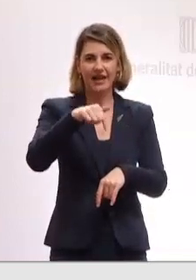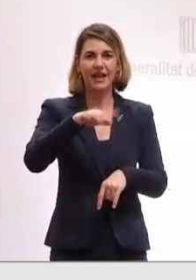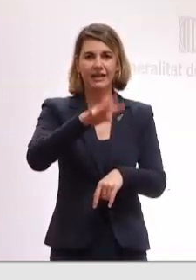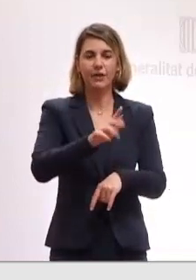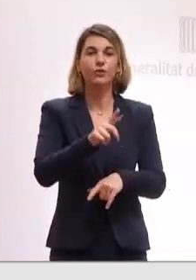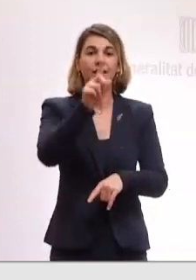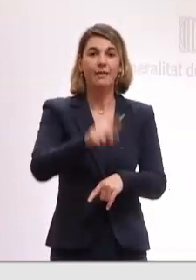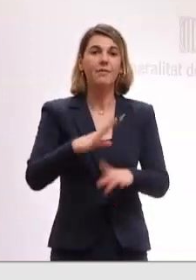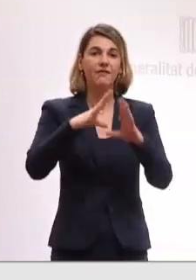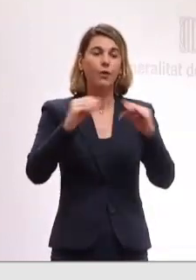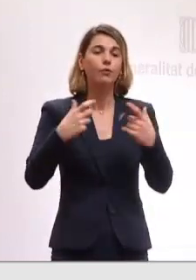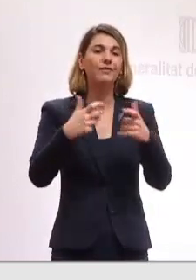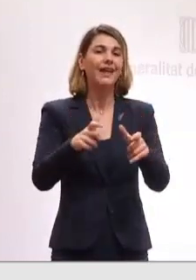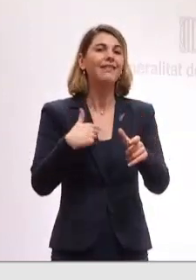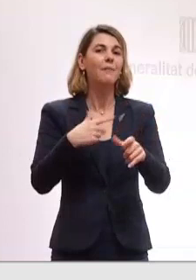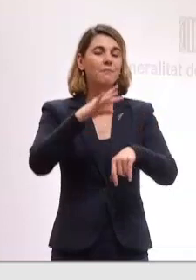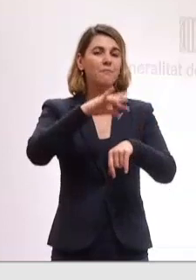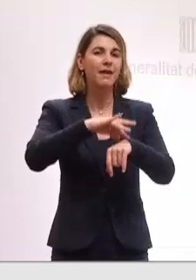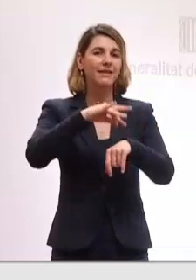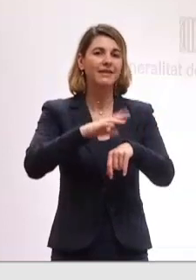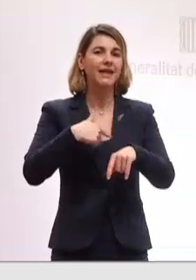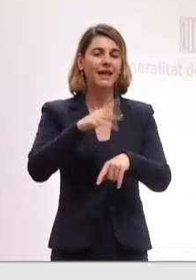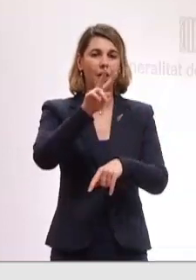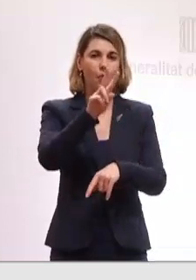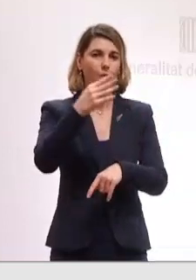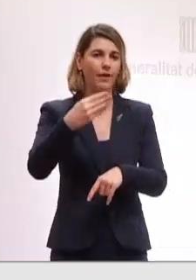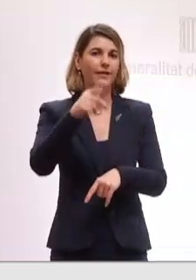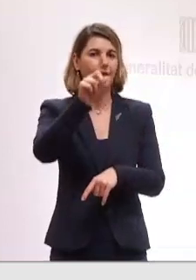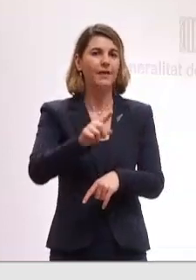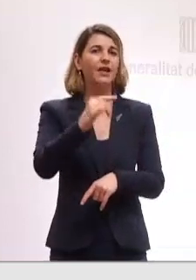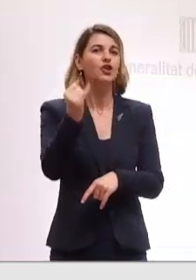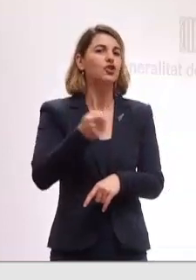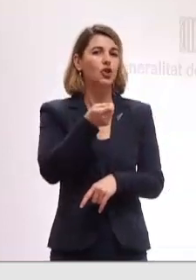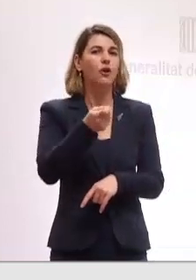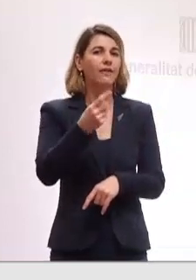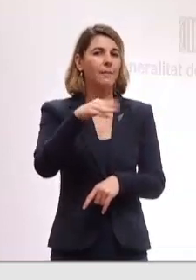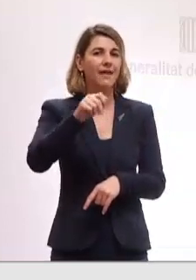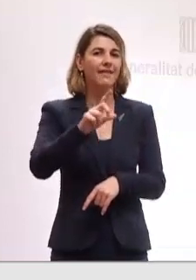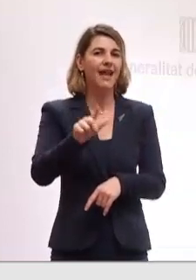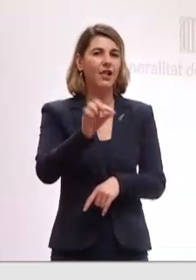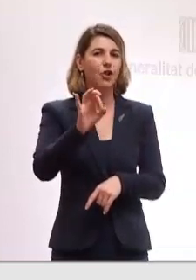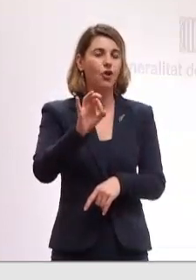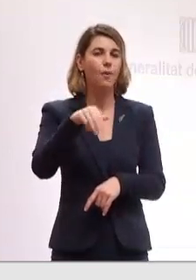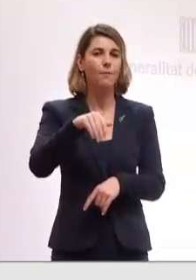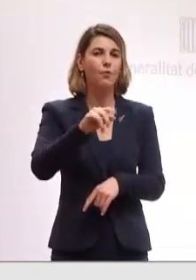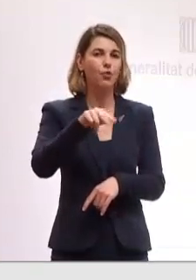Facultat de Medicina de la Universitat de Barcelona. Recull el premi el doctor Jordi Medallo i Muñiz.